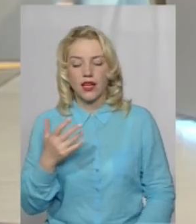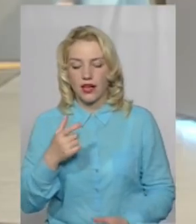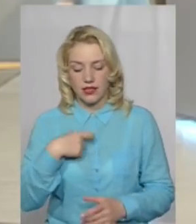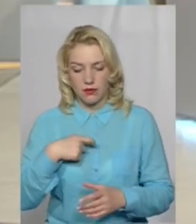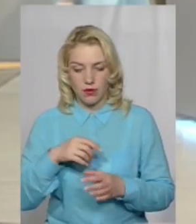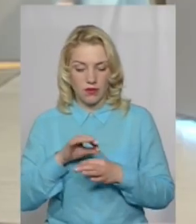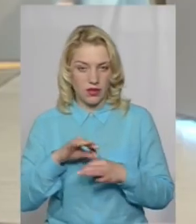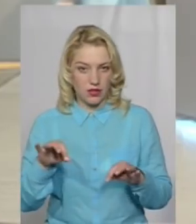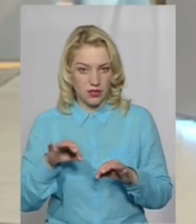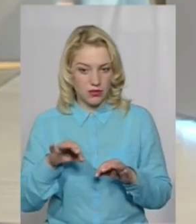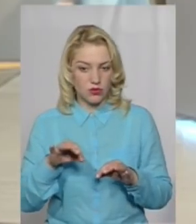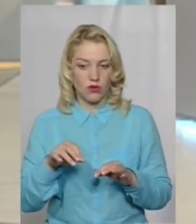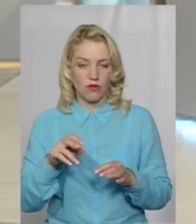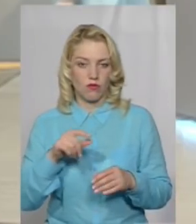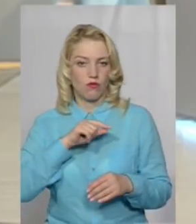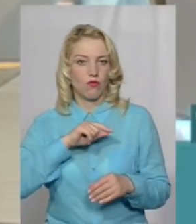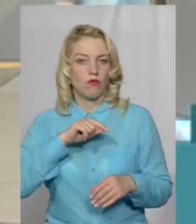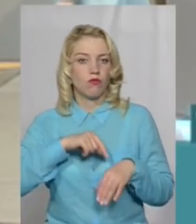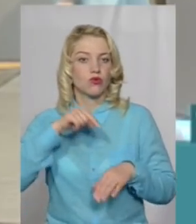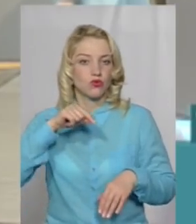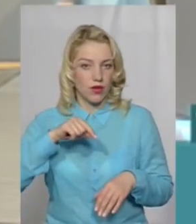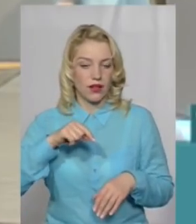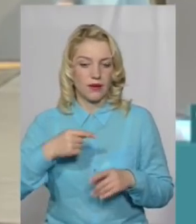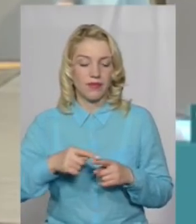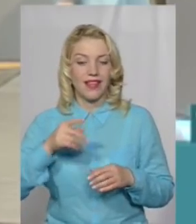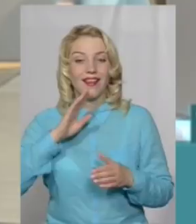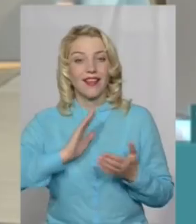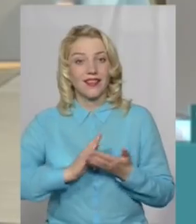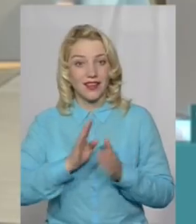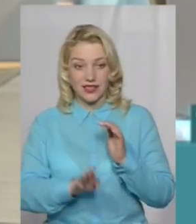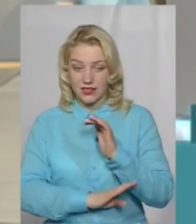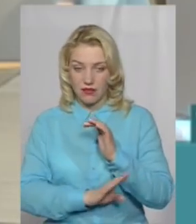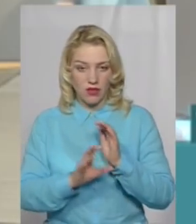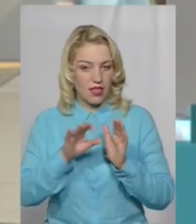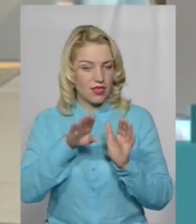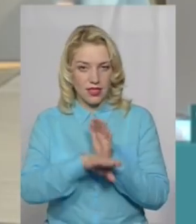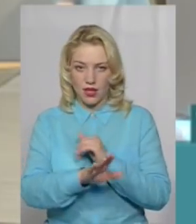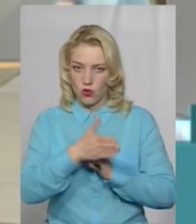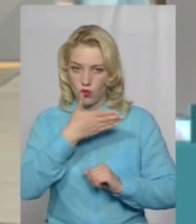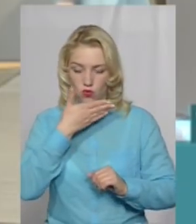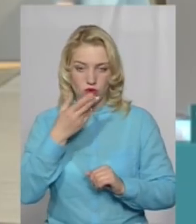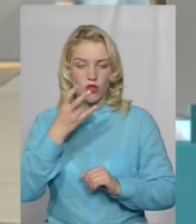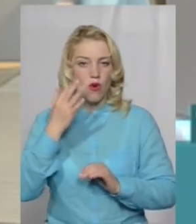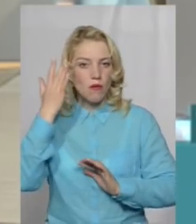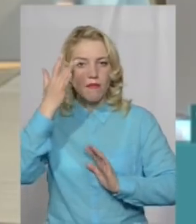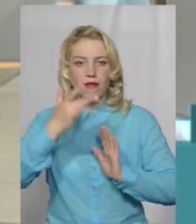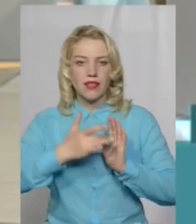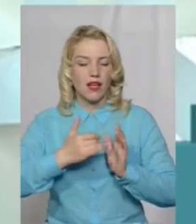зовсім небагато. Стосовно якості деревини, вона, звичайно, не гірша від якості. Але ми не ставимо за